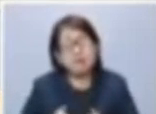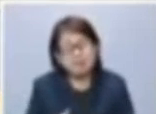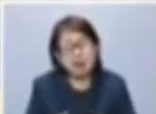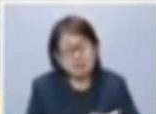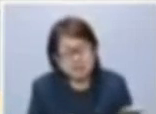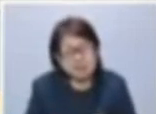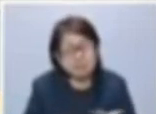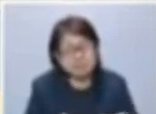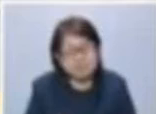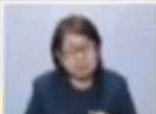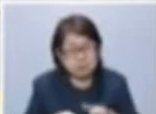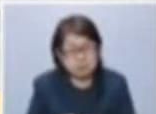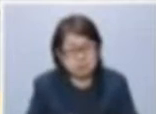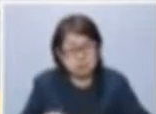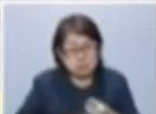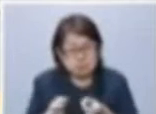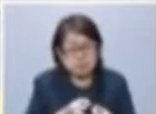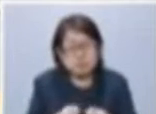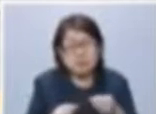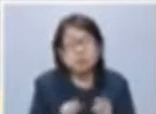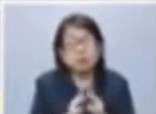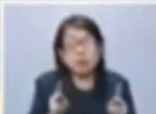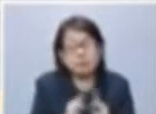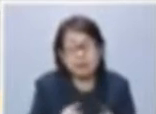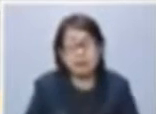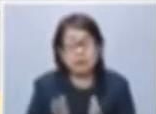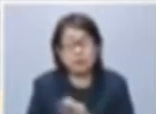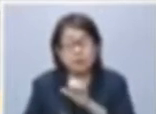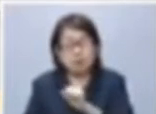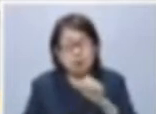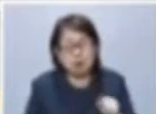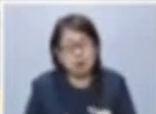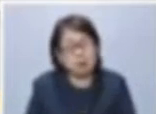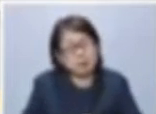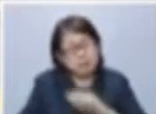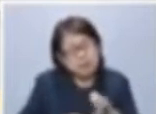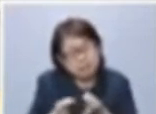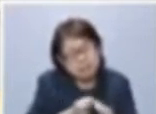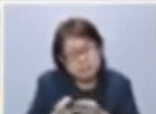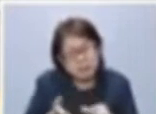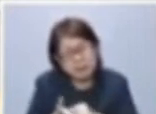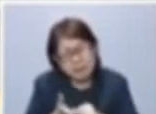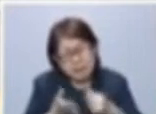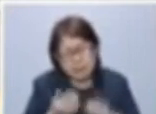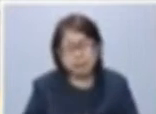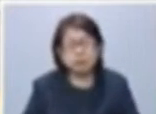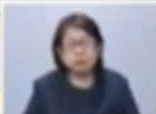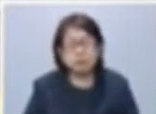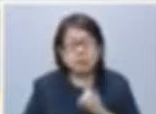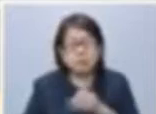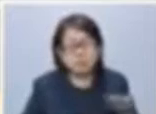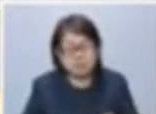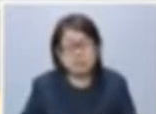ท่านกรรมธิการแล้วก็ท่านสสผู้แปรยติได้อภิปรายไว้นะคะว่าท่านไม่สามารถที่จะ